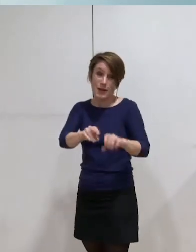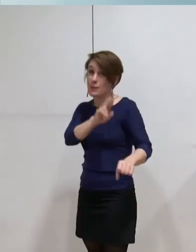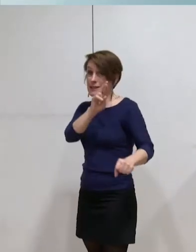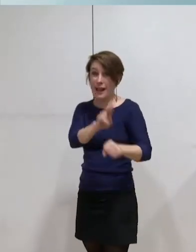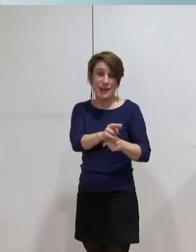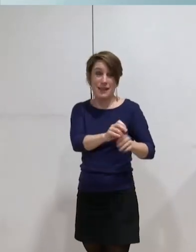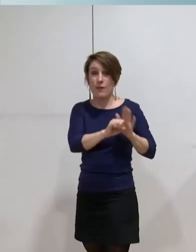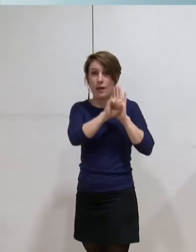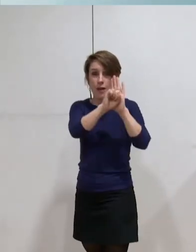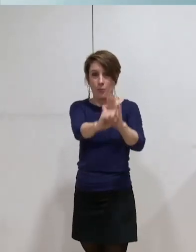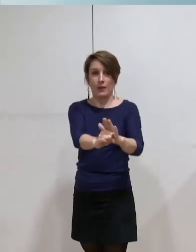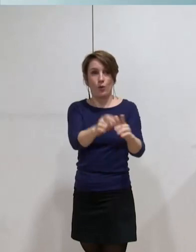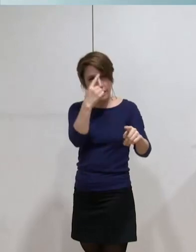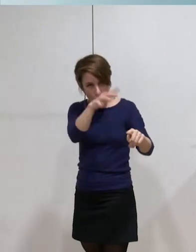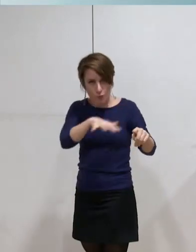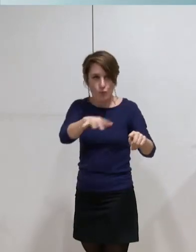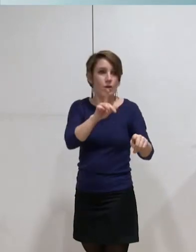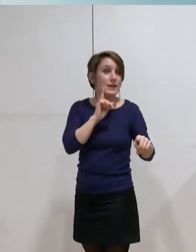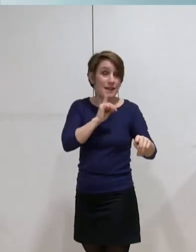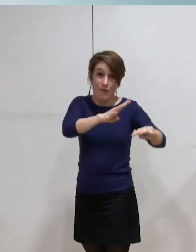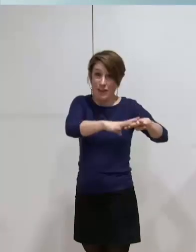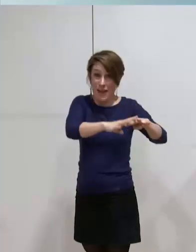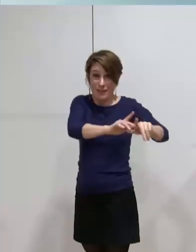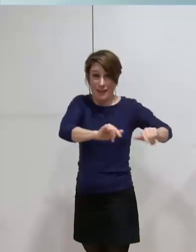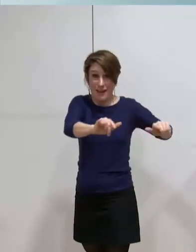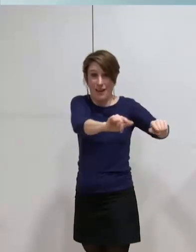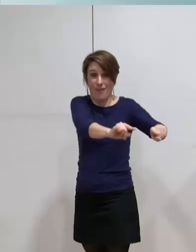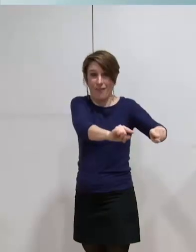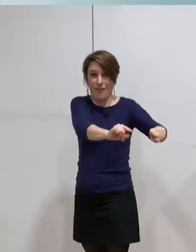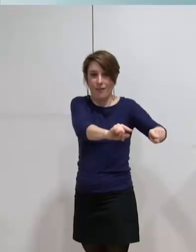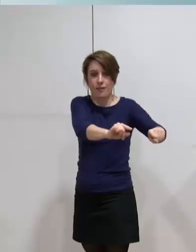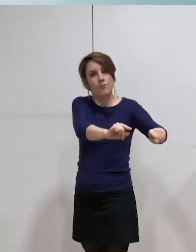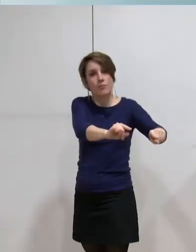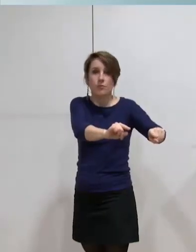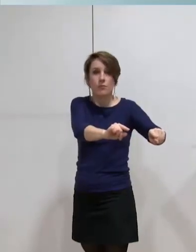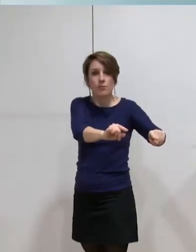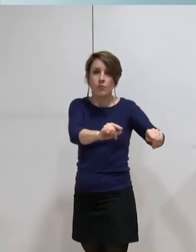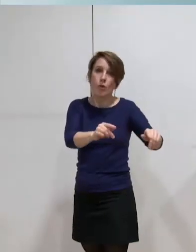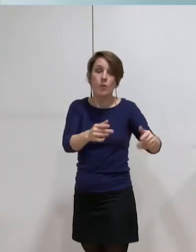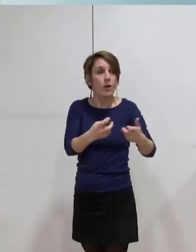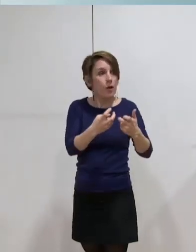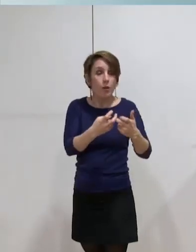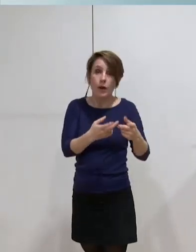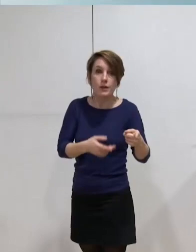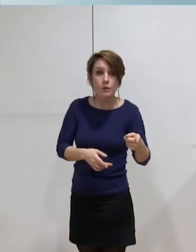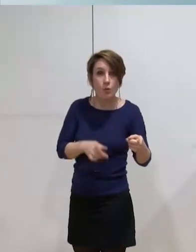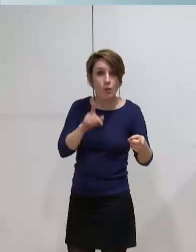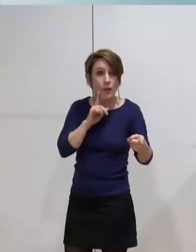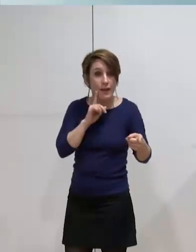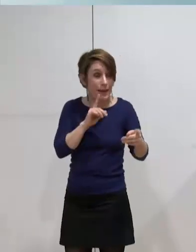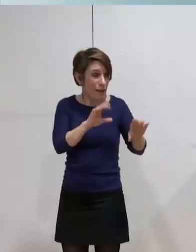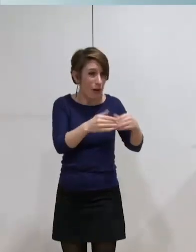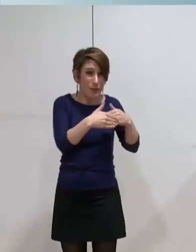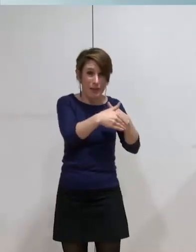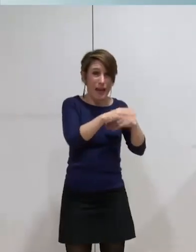des élèves dans une école aux élèves qui sont qui font partie du secteur on peut on va éviter un élève qui qui est situé 100 m ou